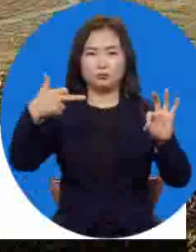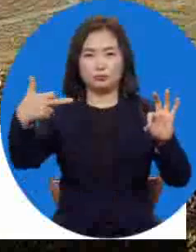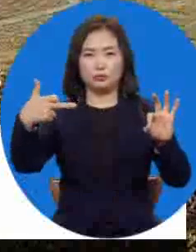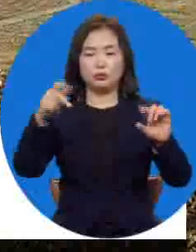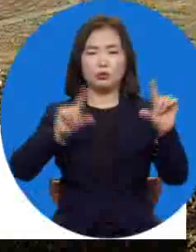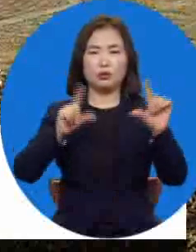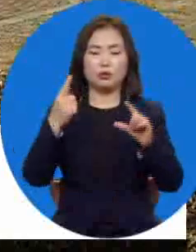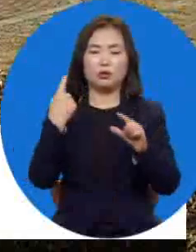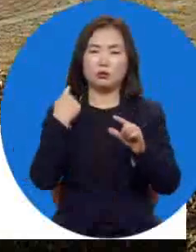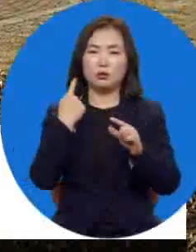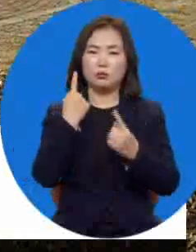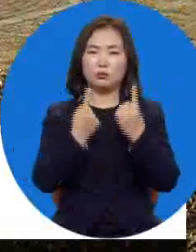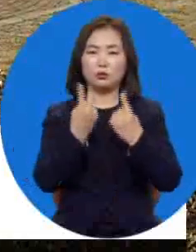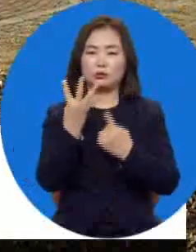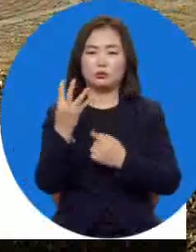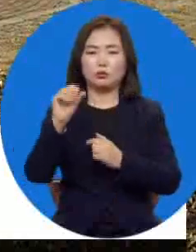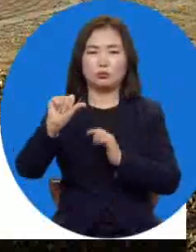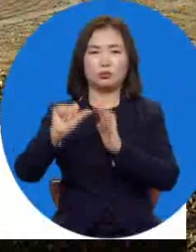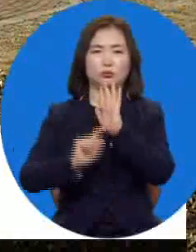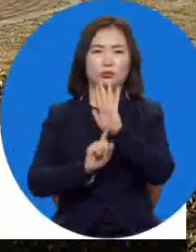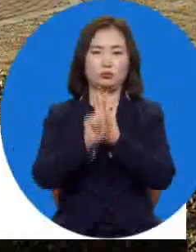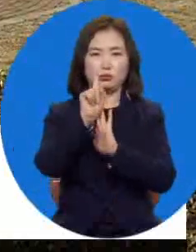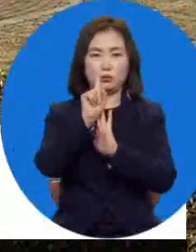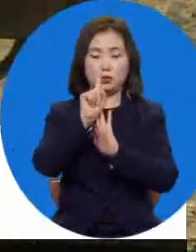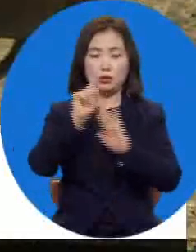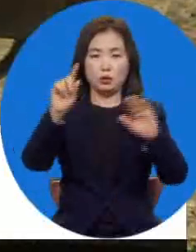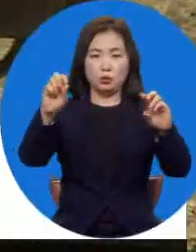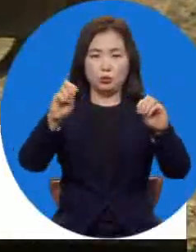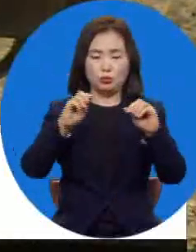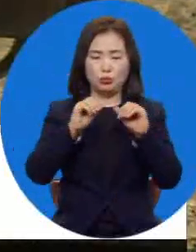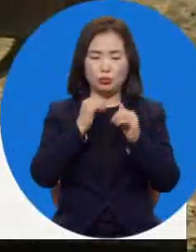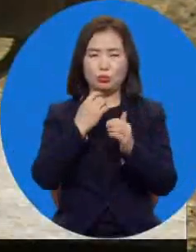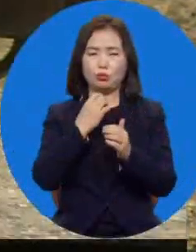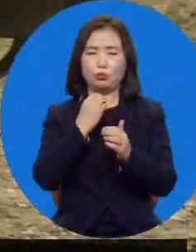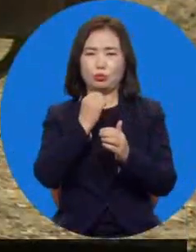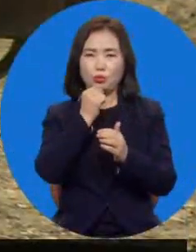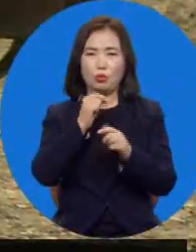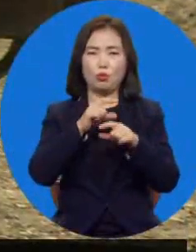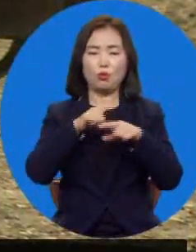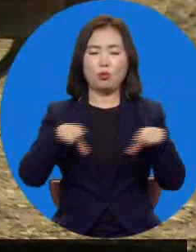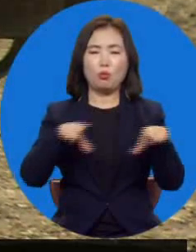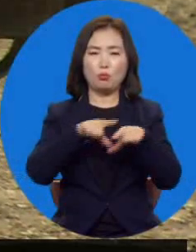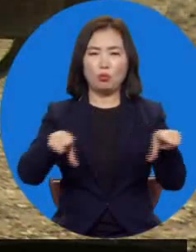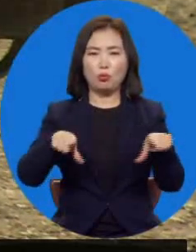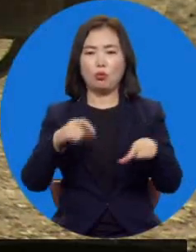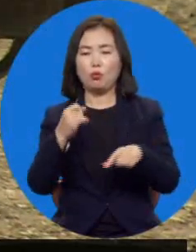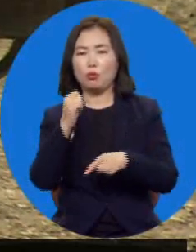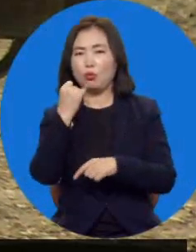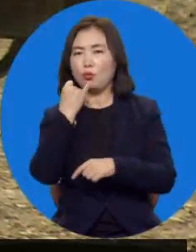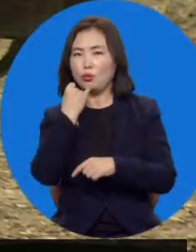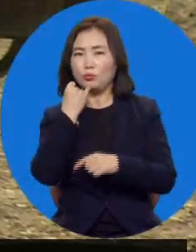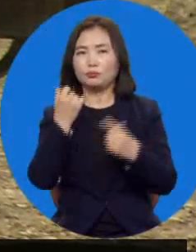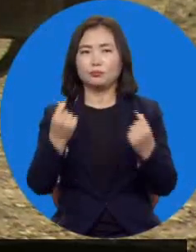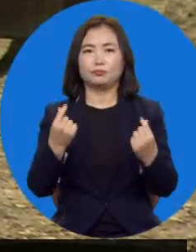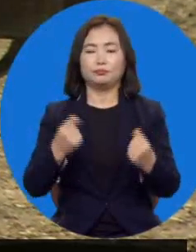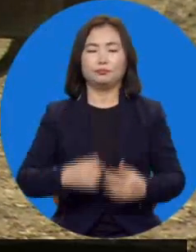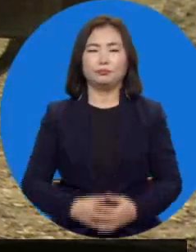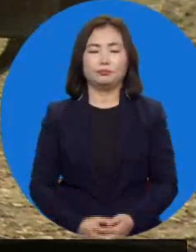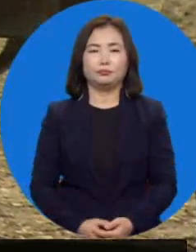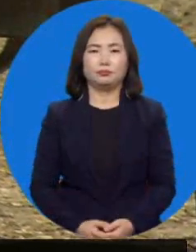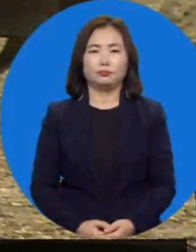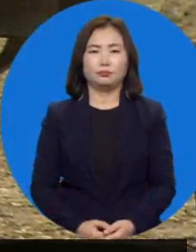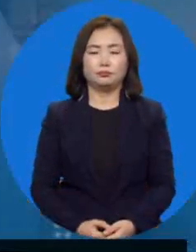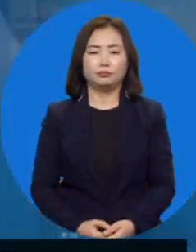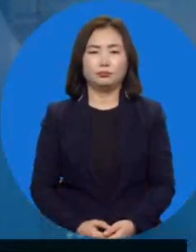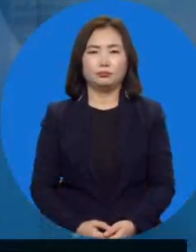분포로 어제보다 4호 도가를 높겠습니다 미세먼지와 초미세 번째 농도는 각각 보통과 좋음 수준 보이겠습니다